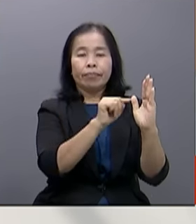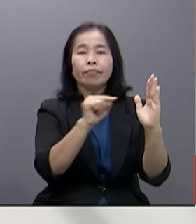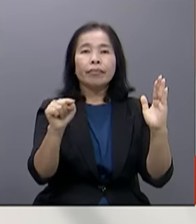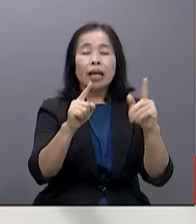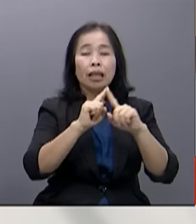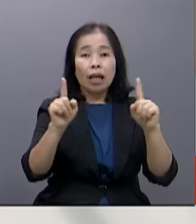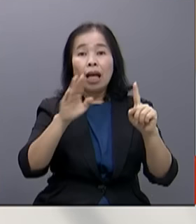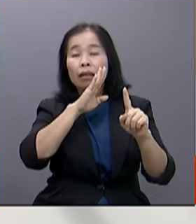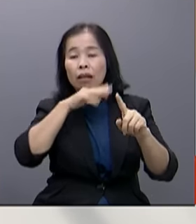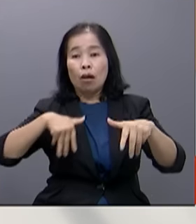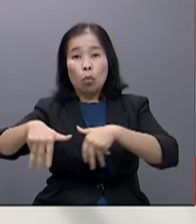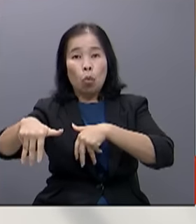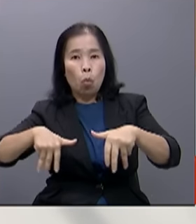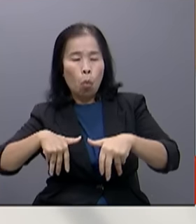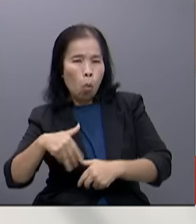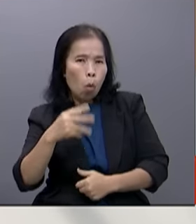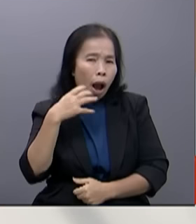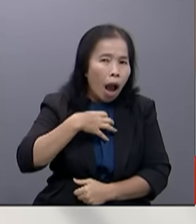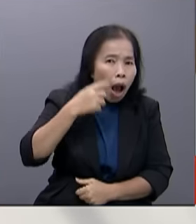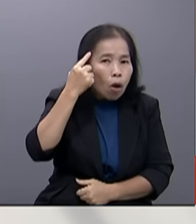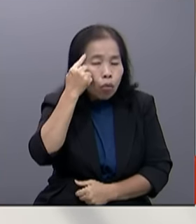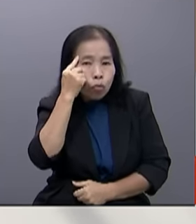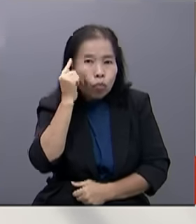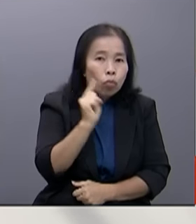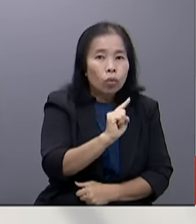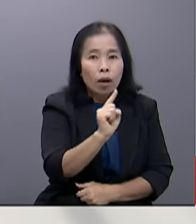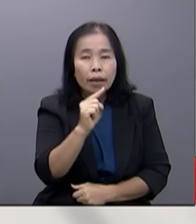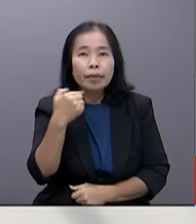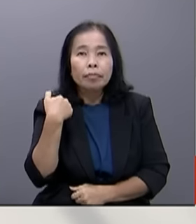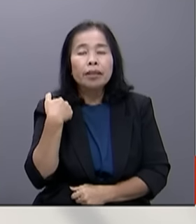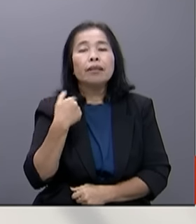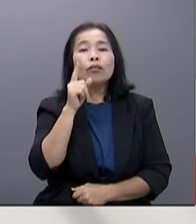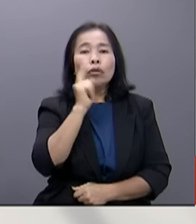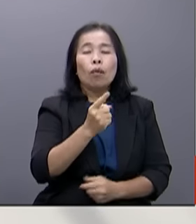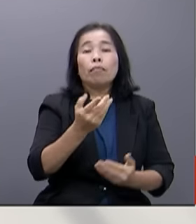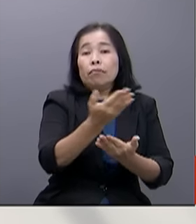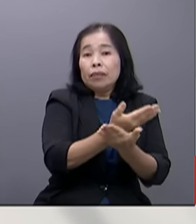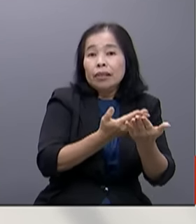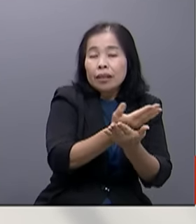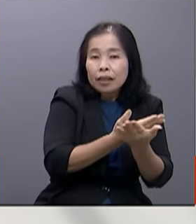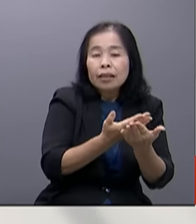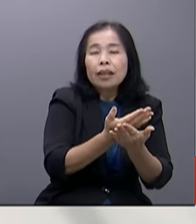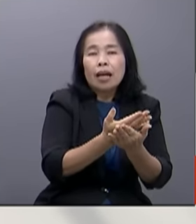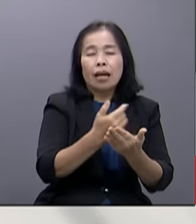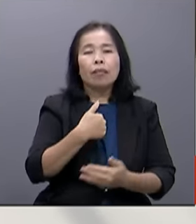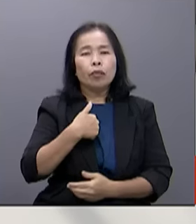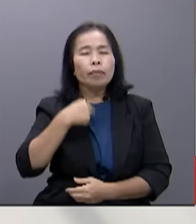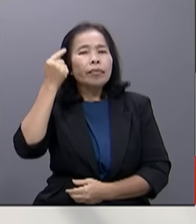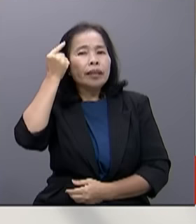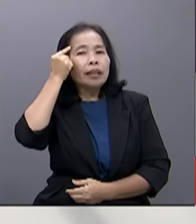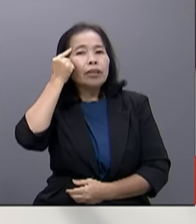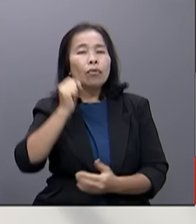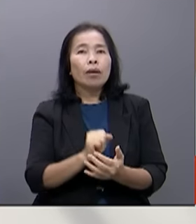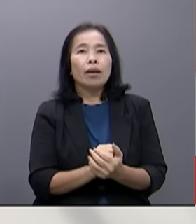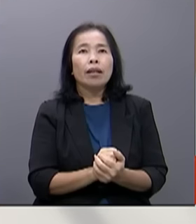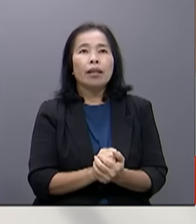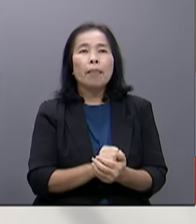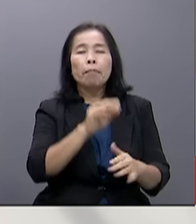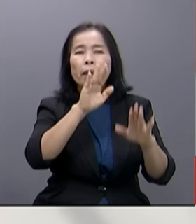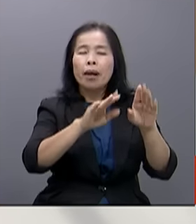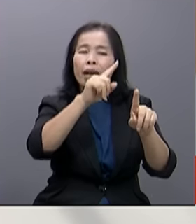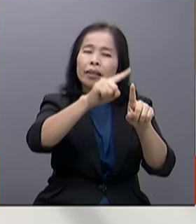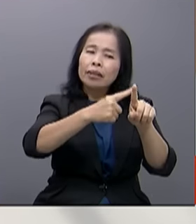ของพี่น้องประชาชนเนี่ยถ้าก็จะมีการพิจารณาวินิจฉัยเนี่ยผมคิดว่าภายในเดือน2เดือน